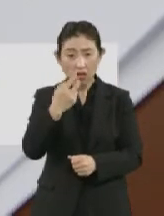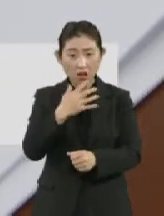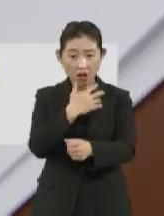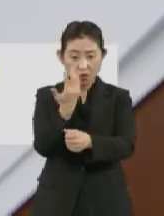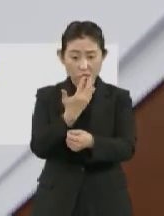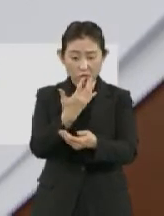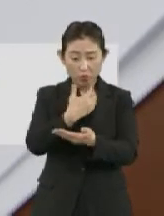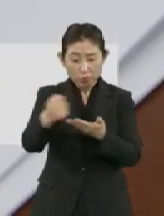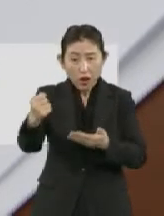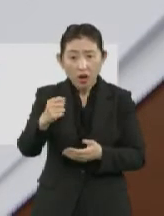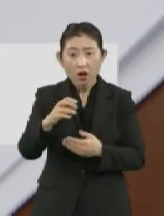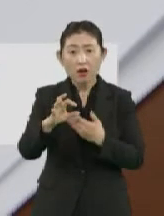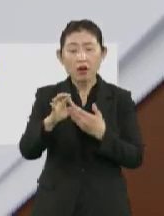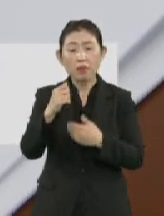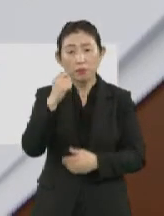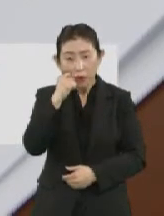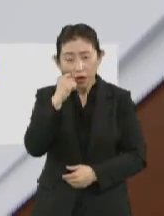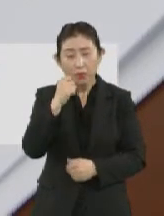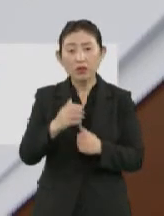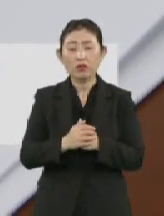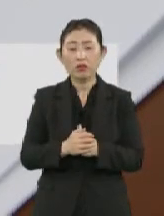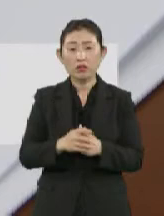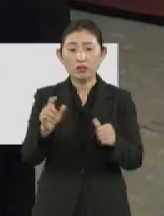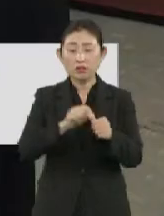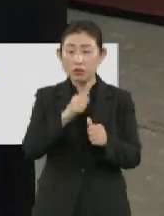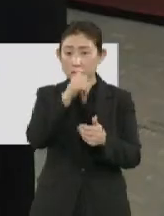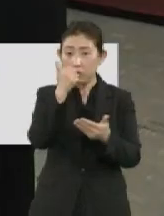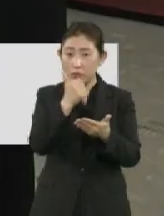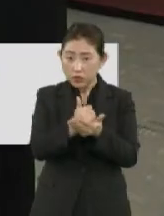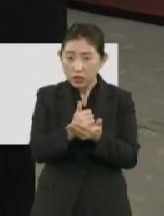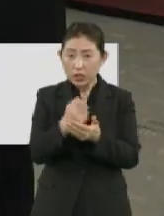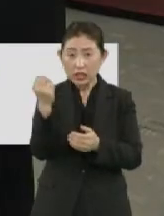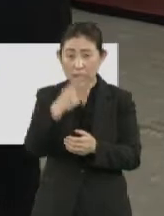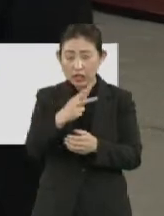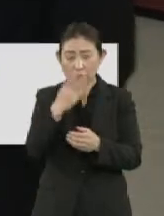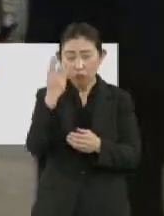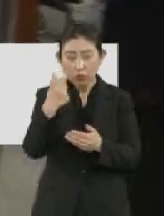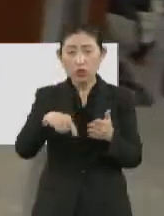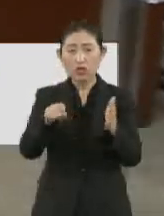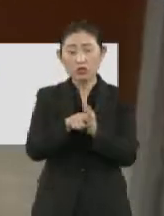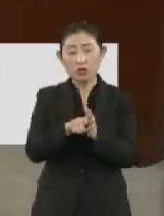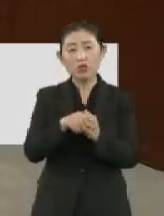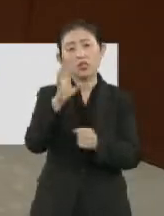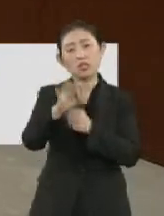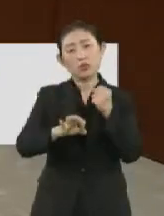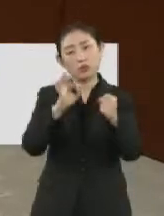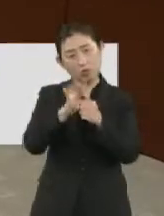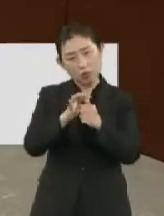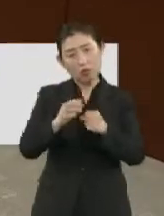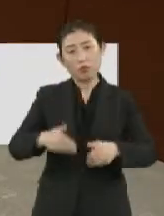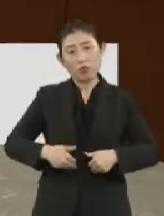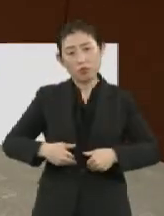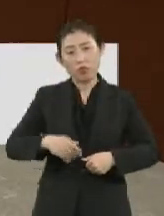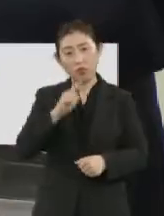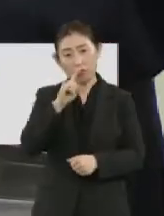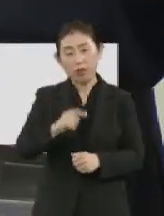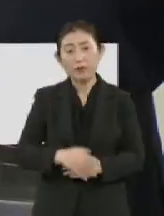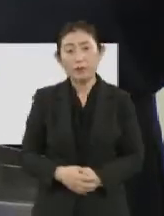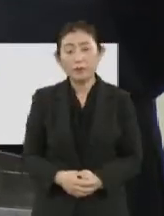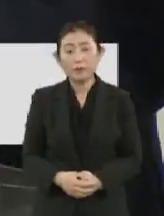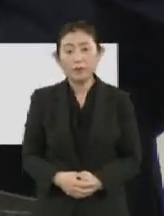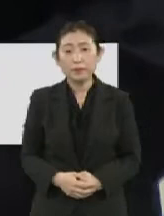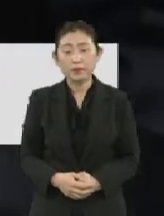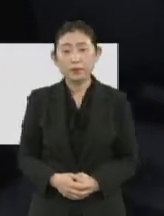어려워질 것이라며 대전지검과 같은 특허범죄 수사력을 다시 갖추려면 최소 10년은 걸릴 것이라고 비판